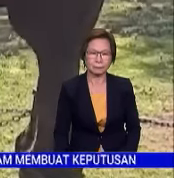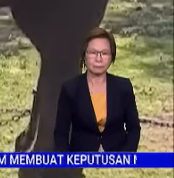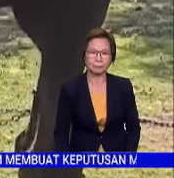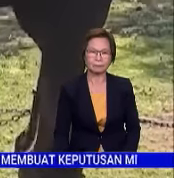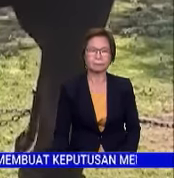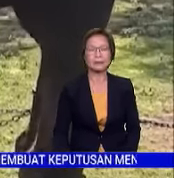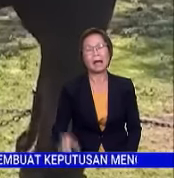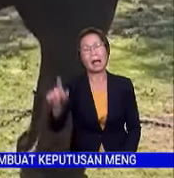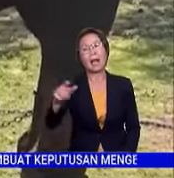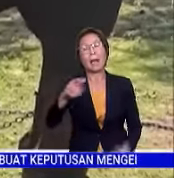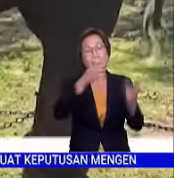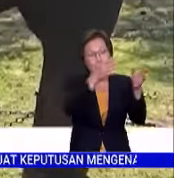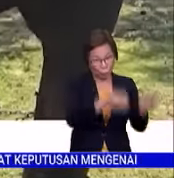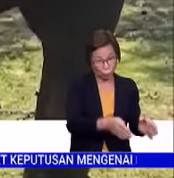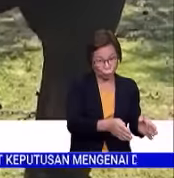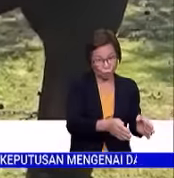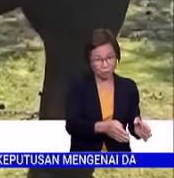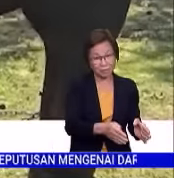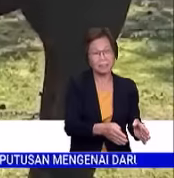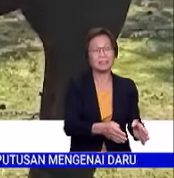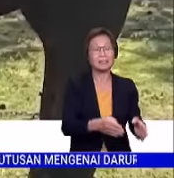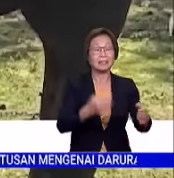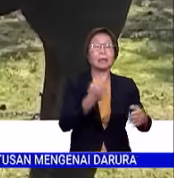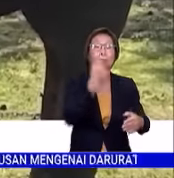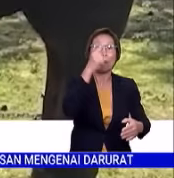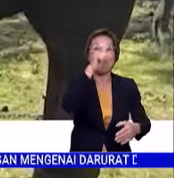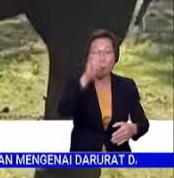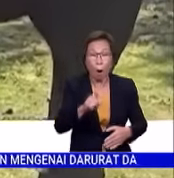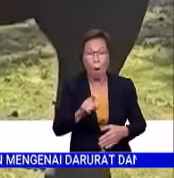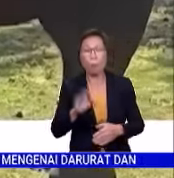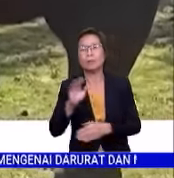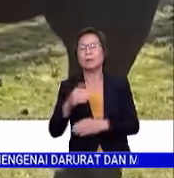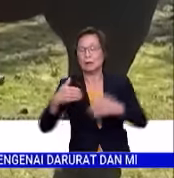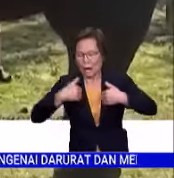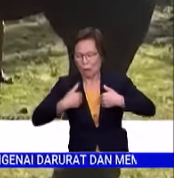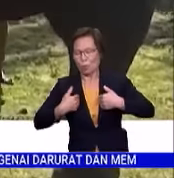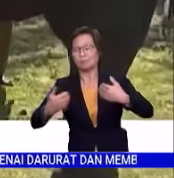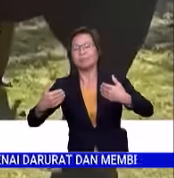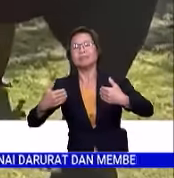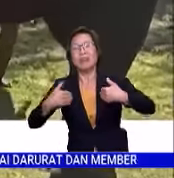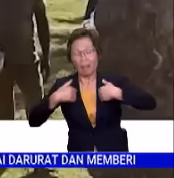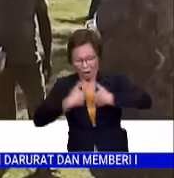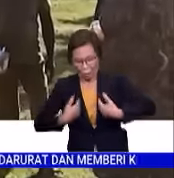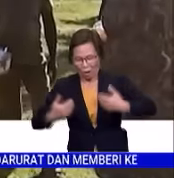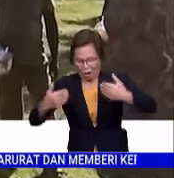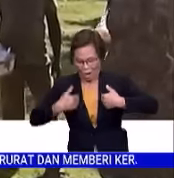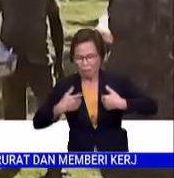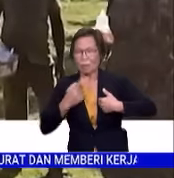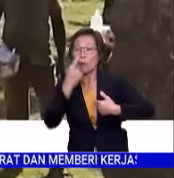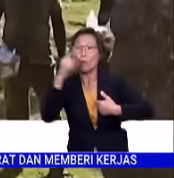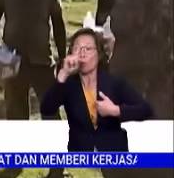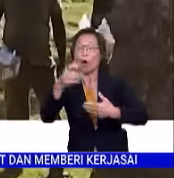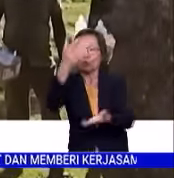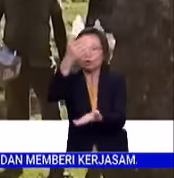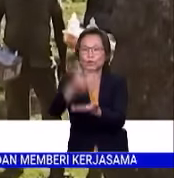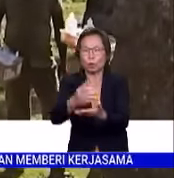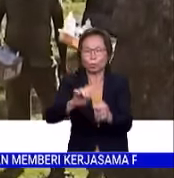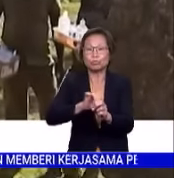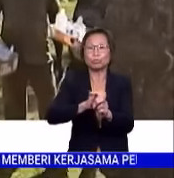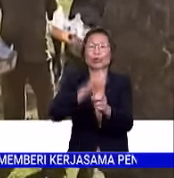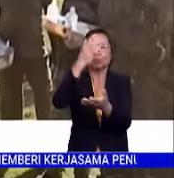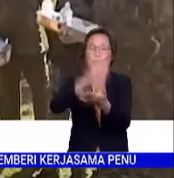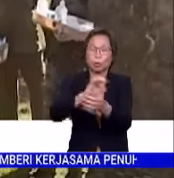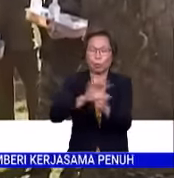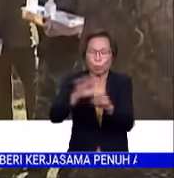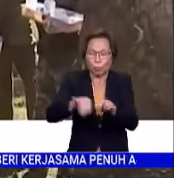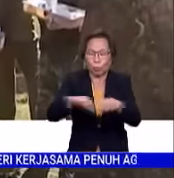Selain manusia, ujian saringan turut dilakukan terhadap haiwan. Bagi mengekang jangkitan, gajah-gajah di hutan